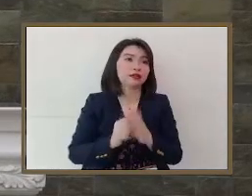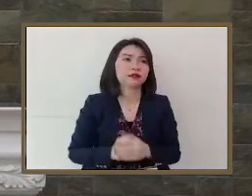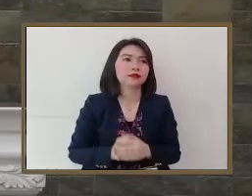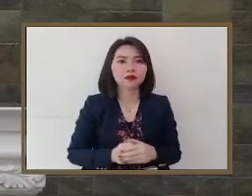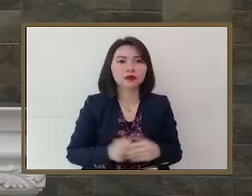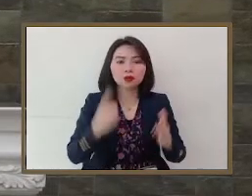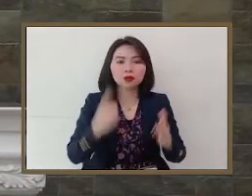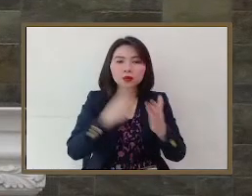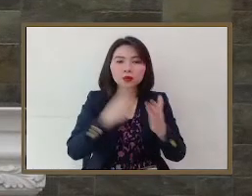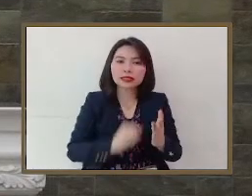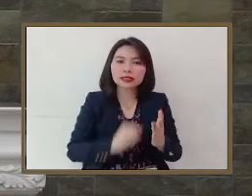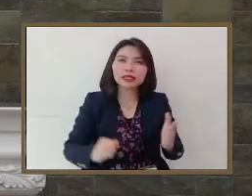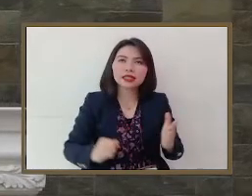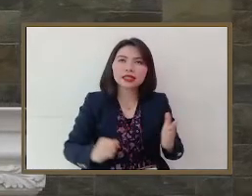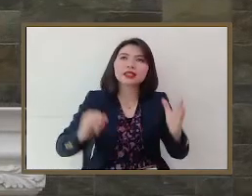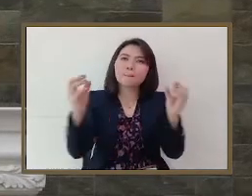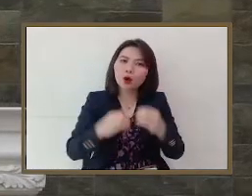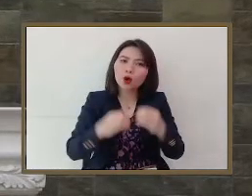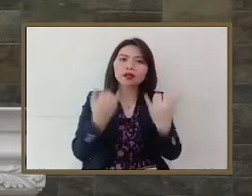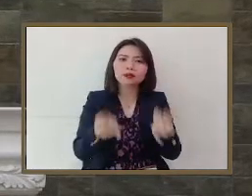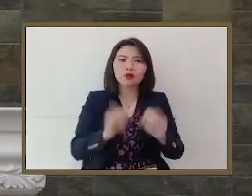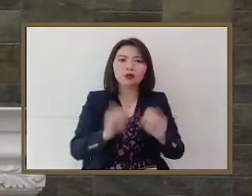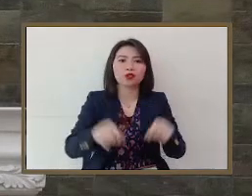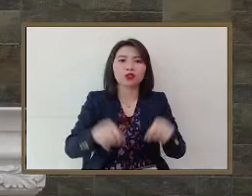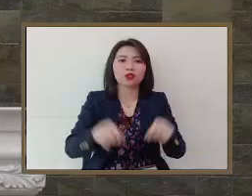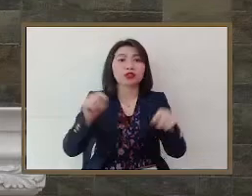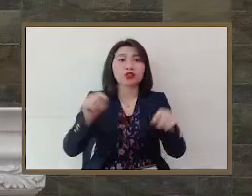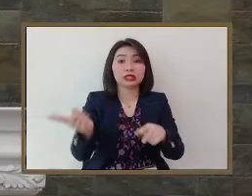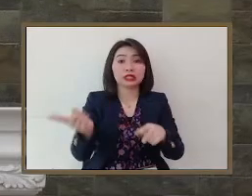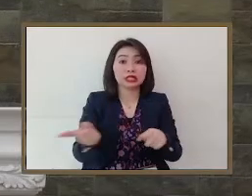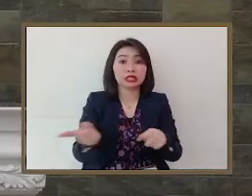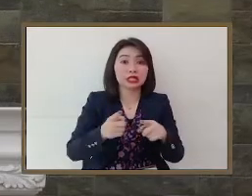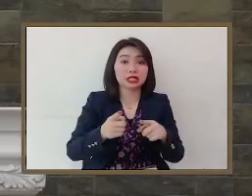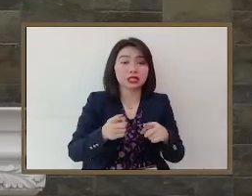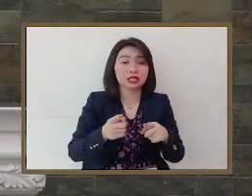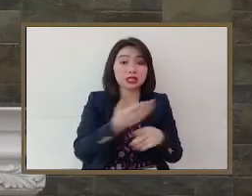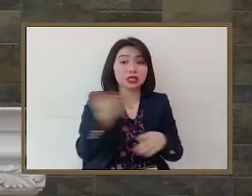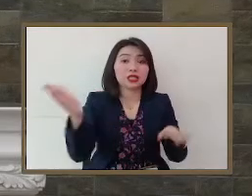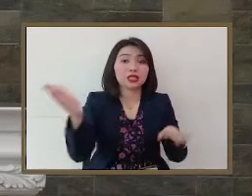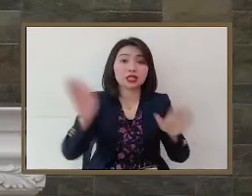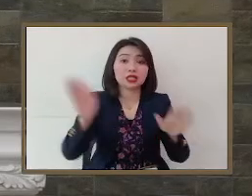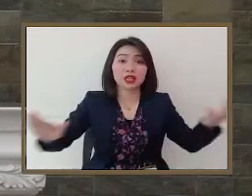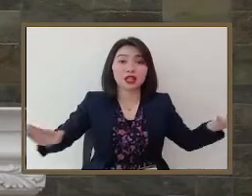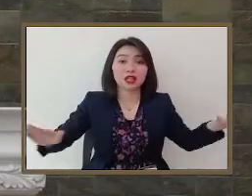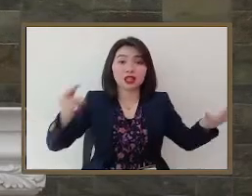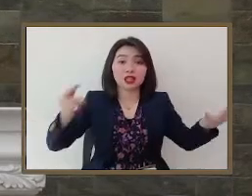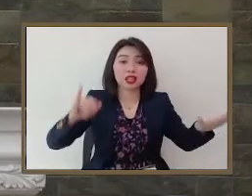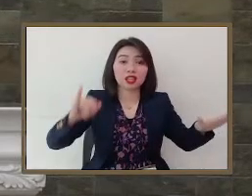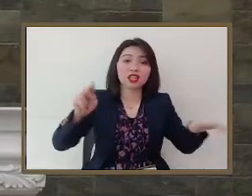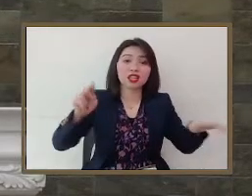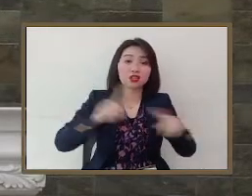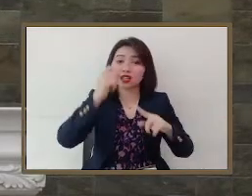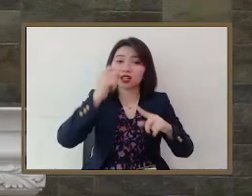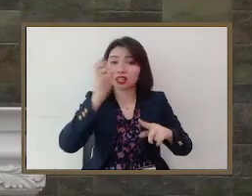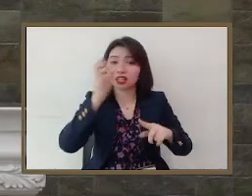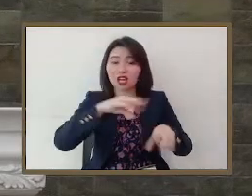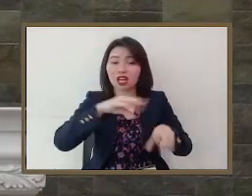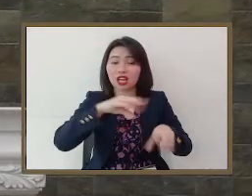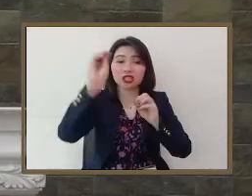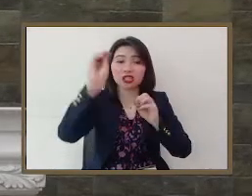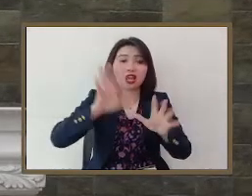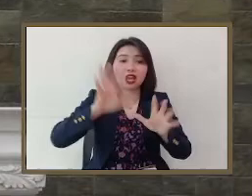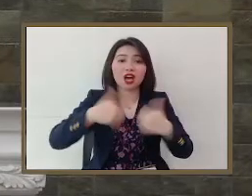pinakamahalaga sa buhay ng mga batang ito, na maturuan sila habang nagsisimula sila. Sapagkat kung paano